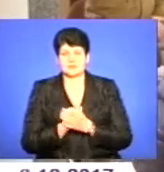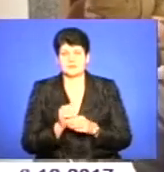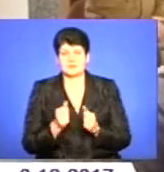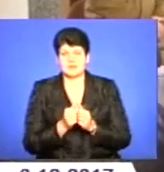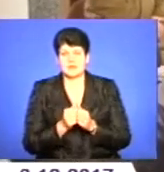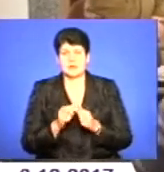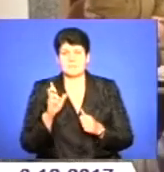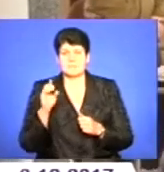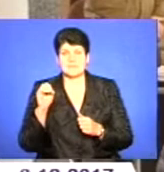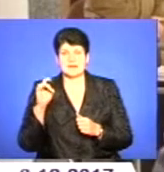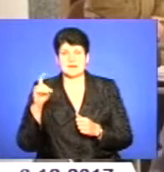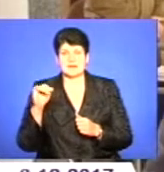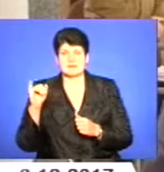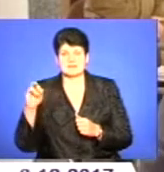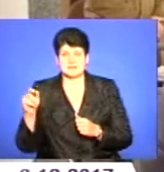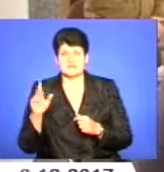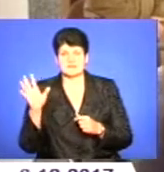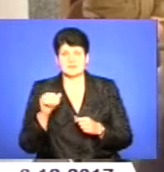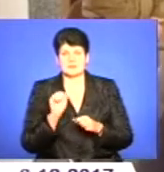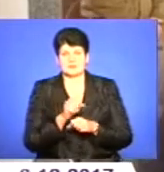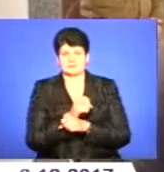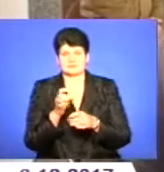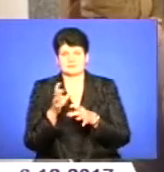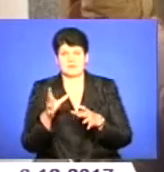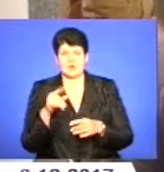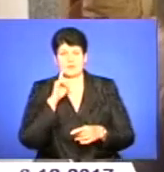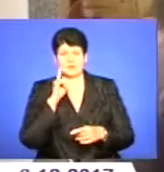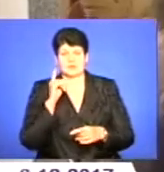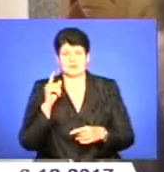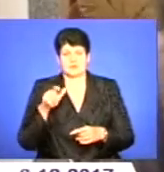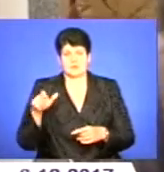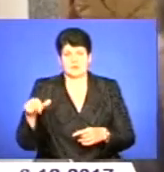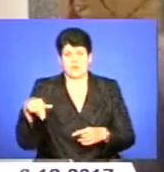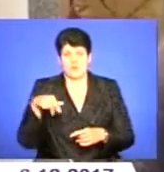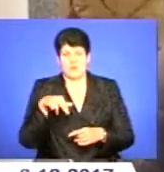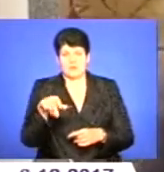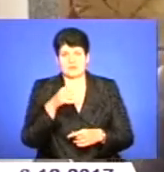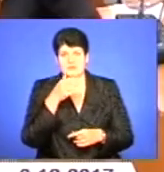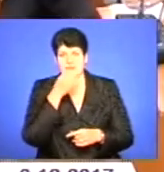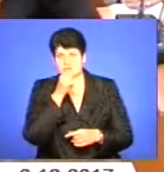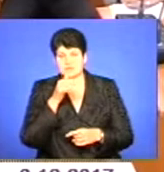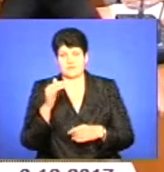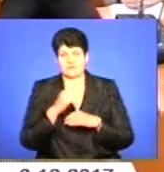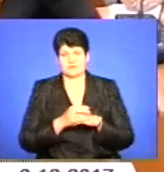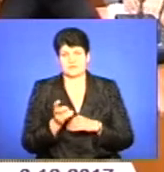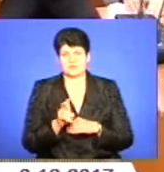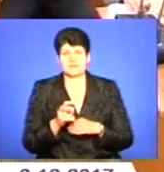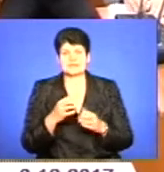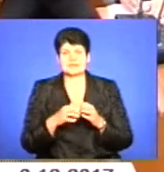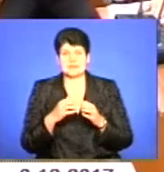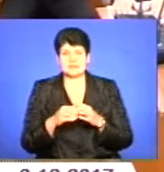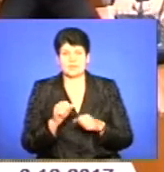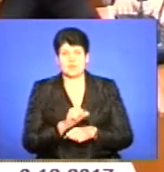Березіля все заміновано, можна так сказати. Молодики ходять, вечором ти не маєш права вийти. Серед